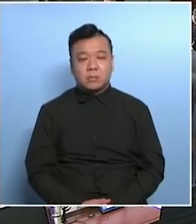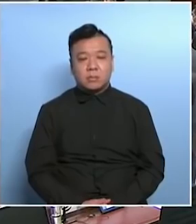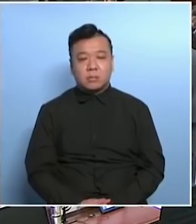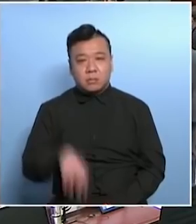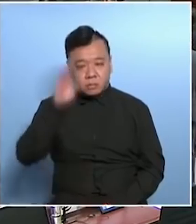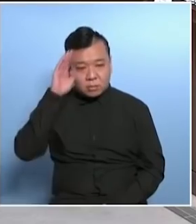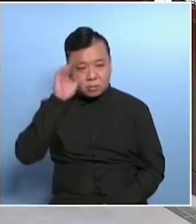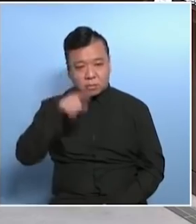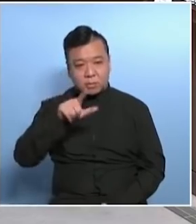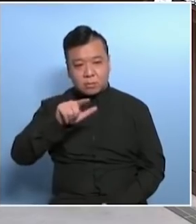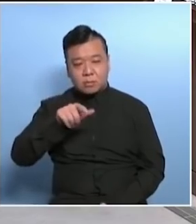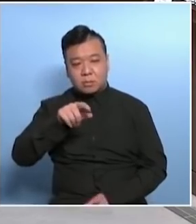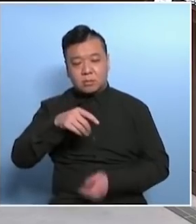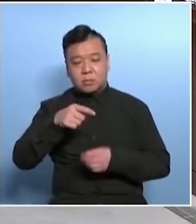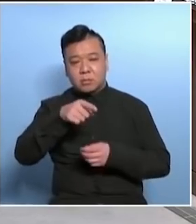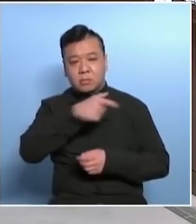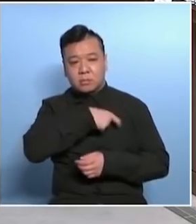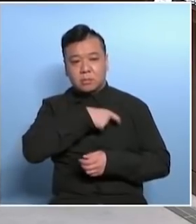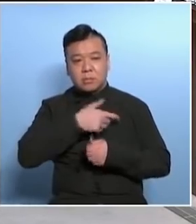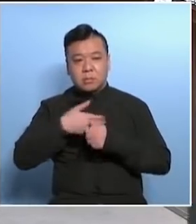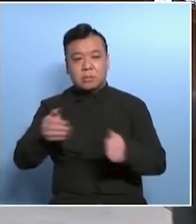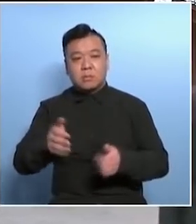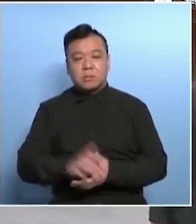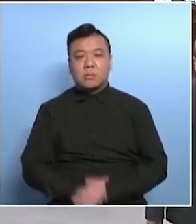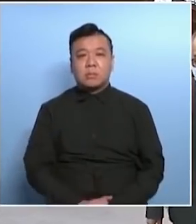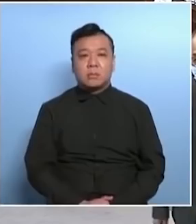啊，唔該，請陳淑莊議員驅逐出去。